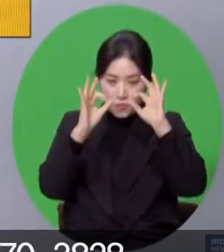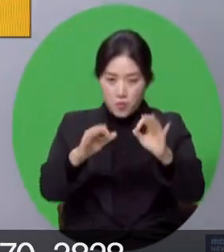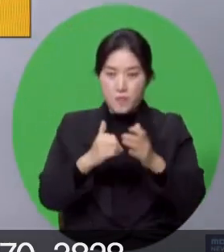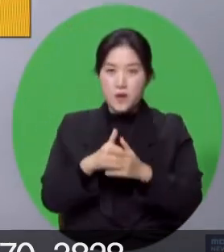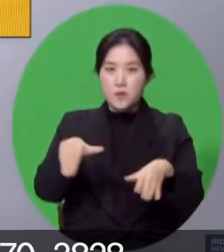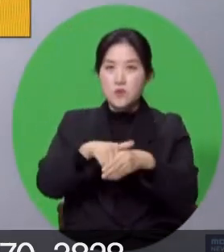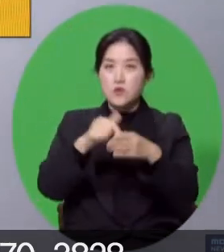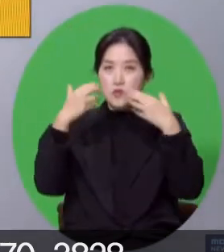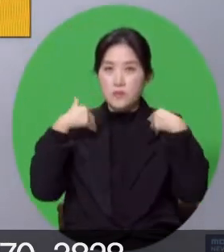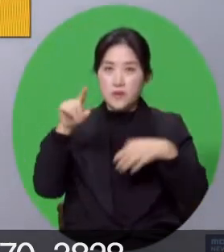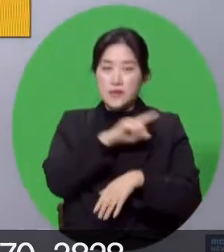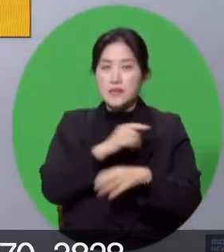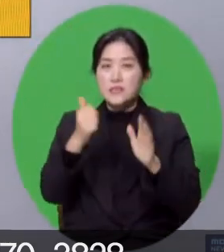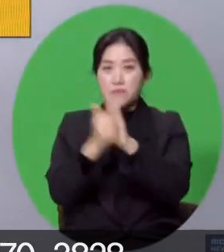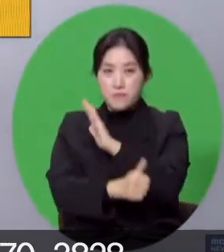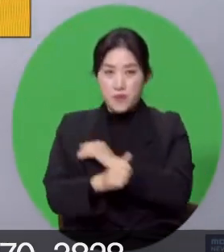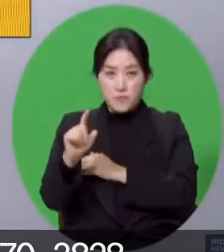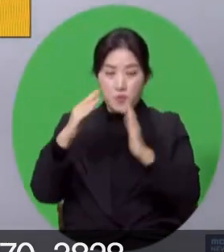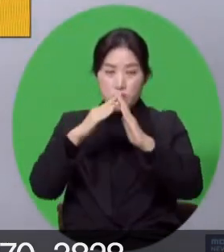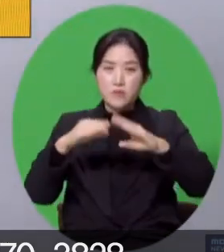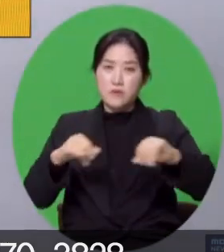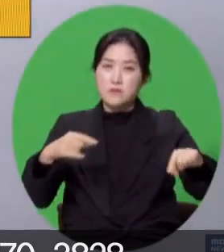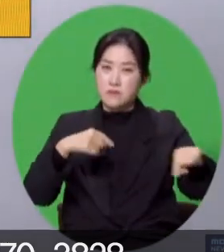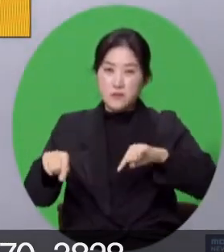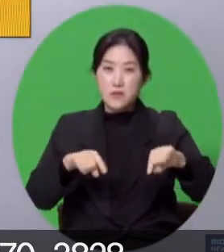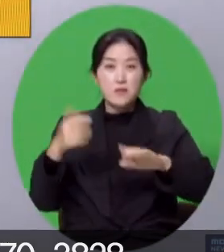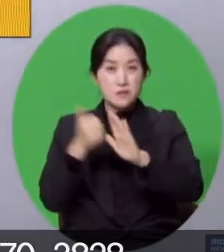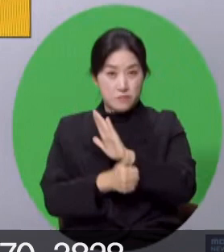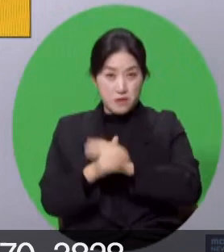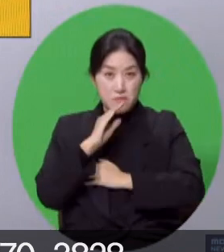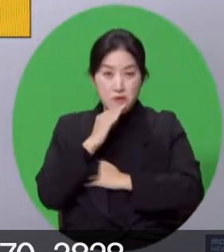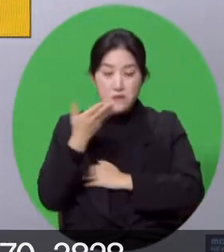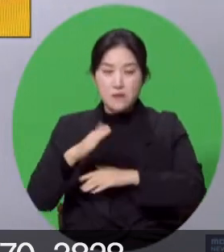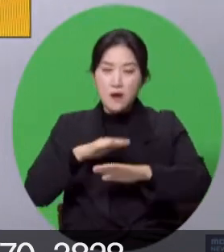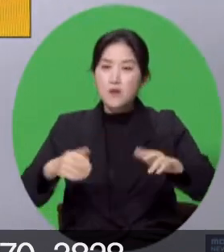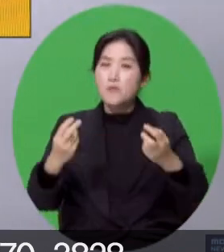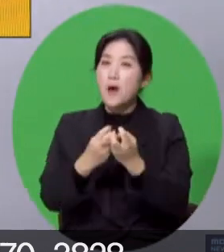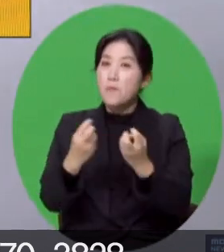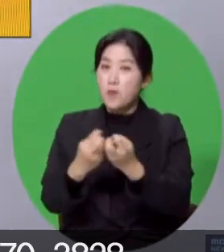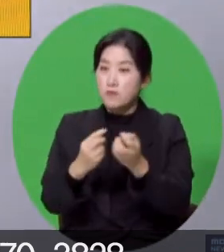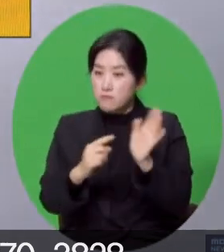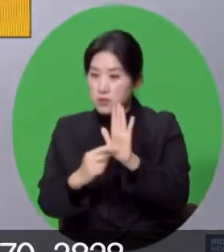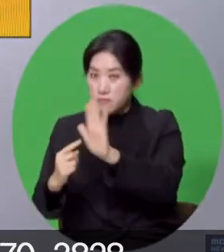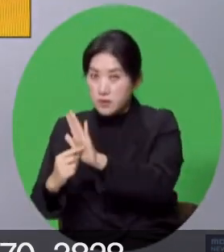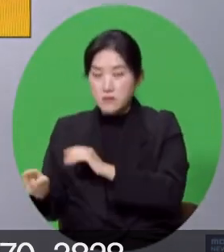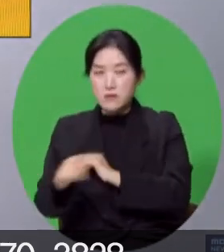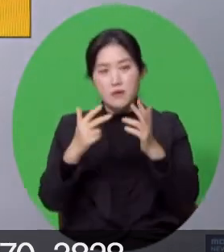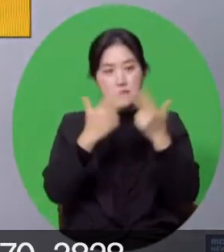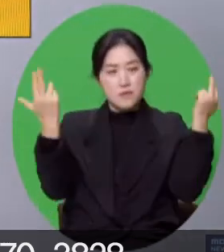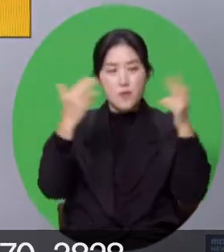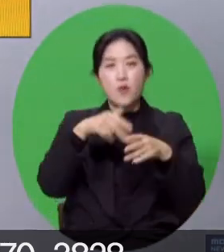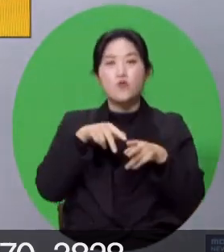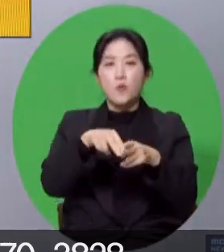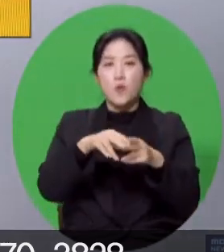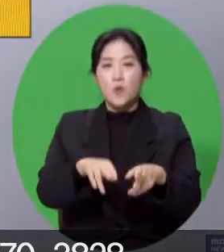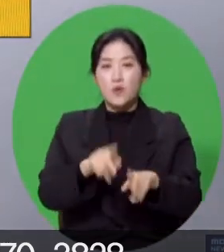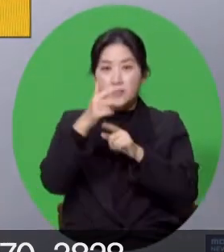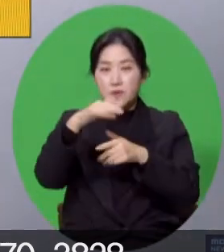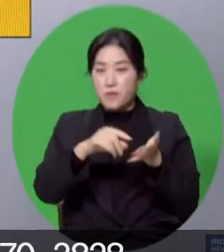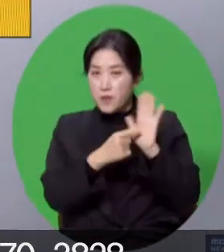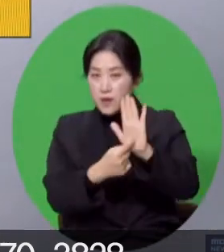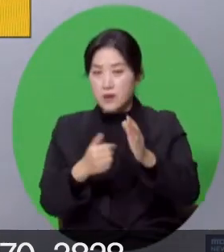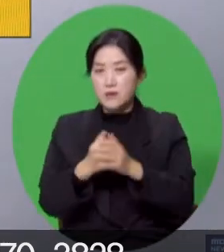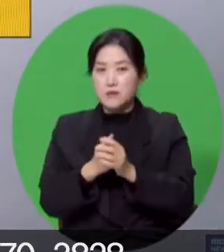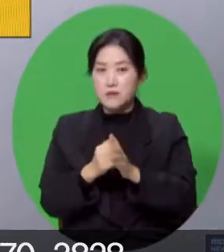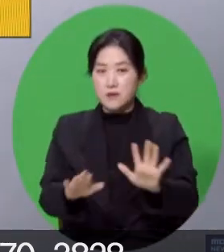가장 실패한 게 부동산 정책 아니겠습니까? 그런데 그 대안으로 이재명 후보가 내놓으신 게 폭탄 공급